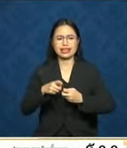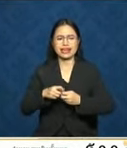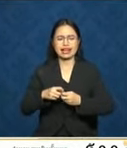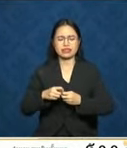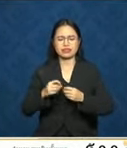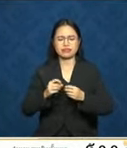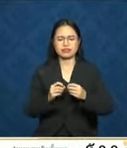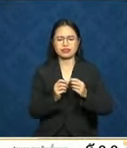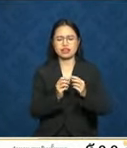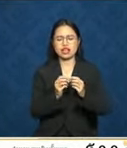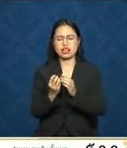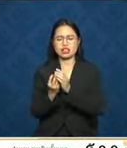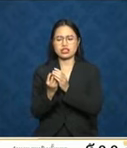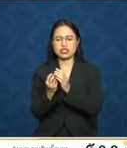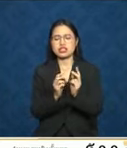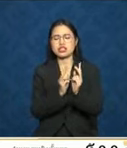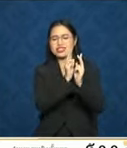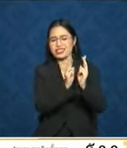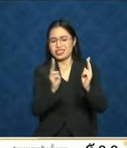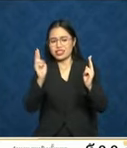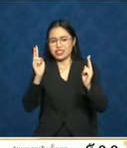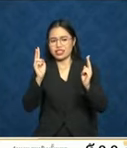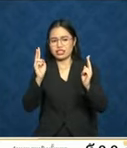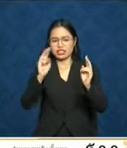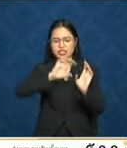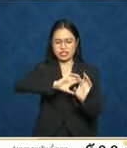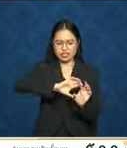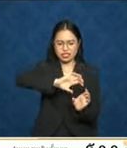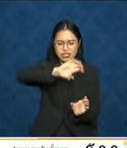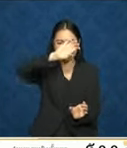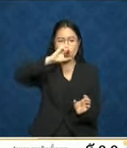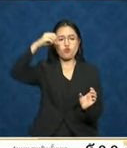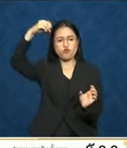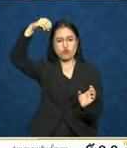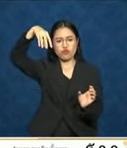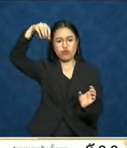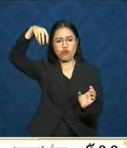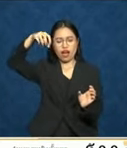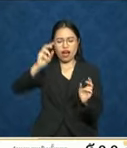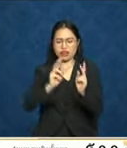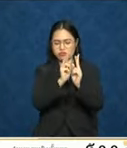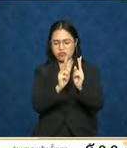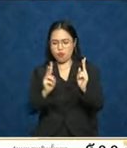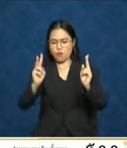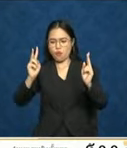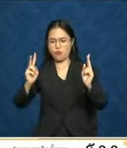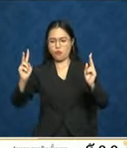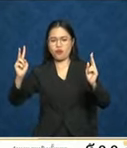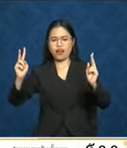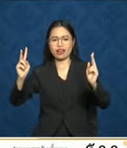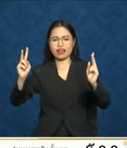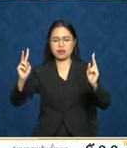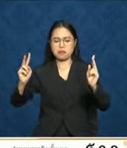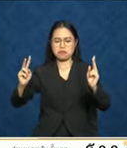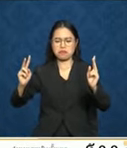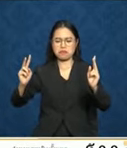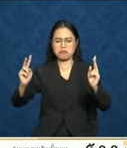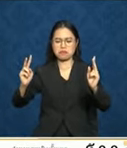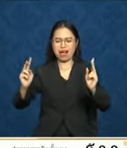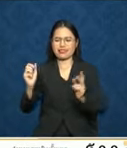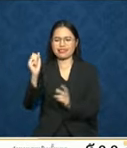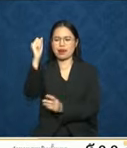ฟ้านะครับอันนี้คือเสาไฟฟ้าที่อยู่ริมทางถนนเป็นเสาไฟฟ้าแรงสูงซึ่งมีการปักเสาไฟฟ้าเนี่ยม